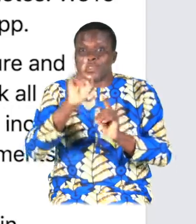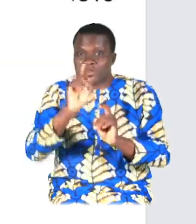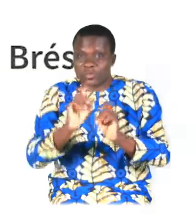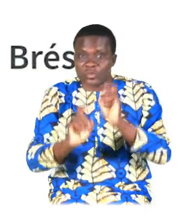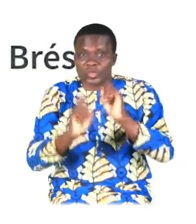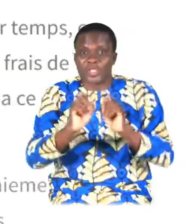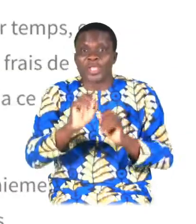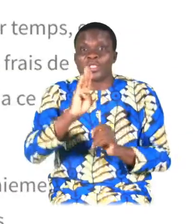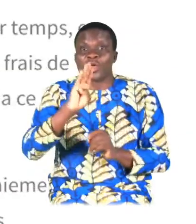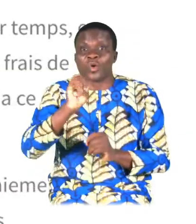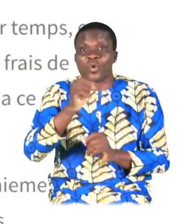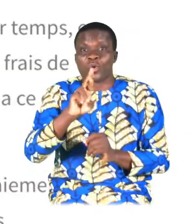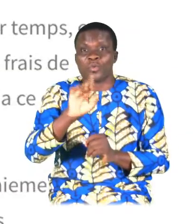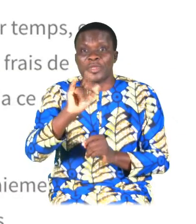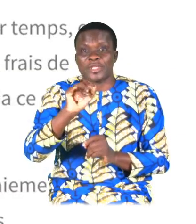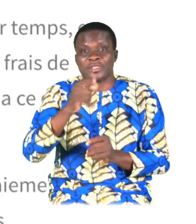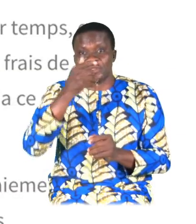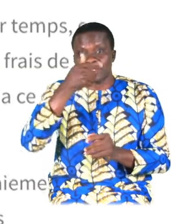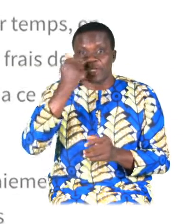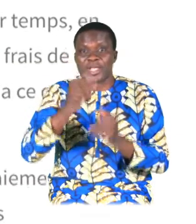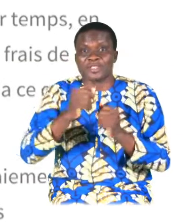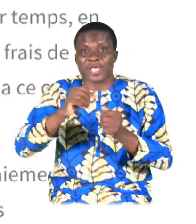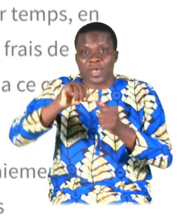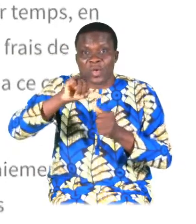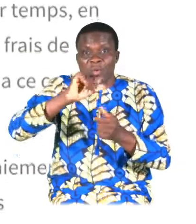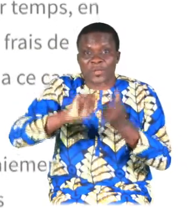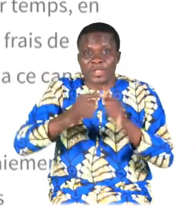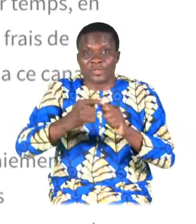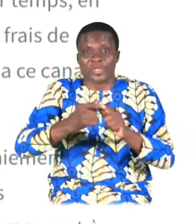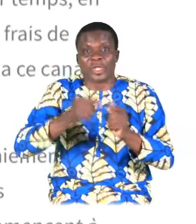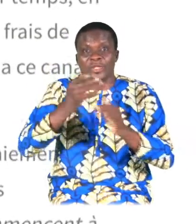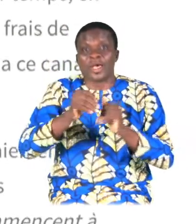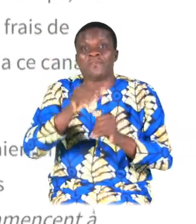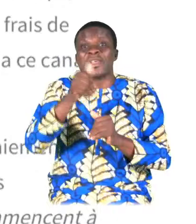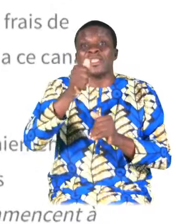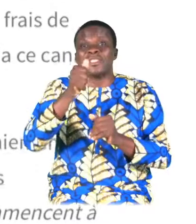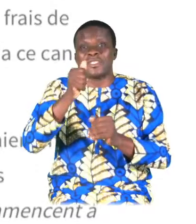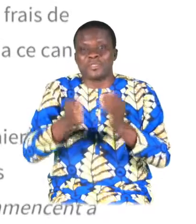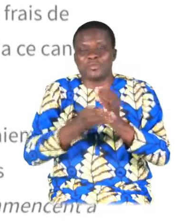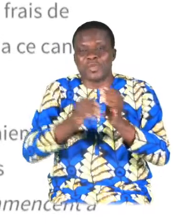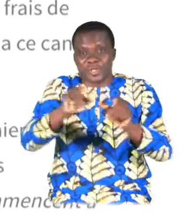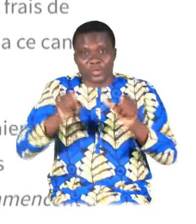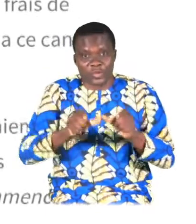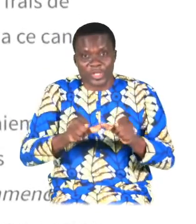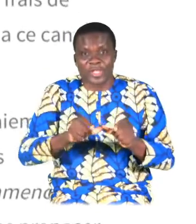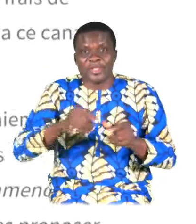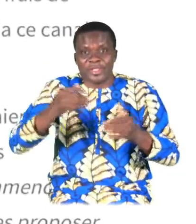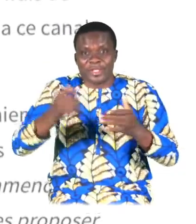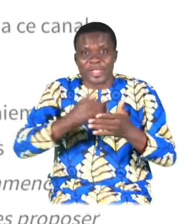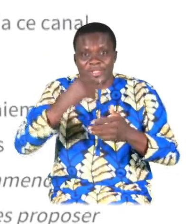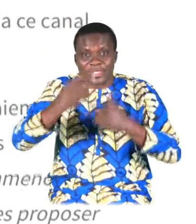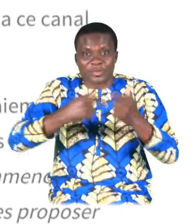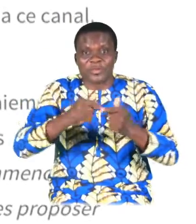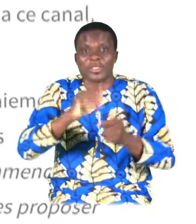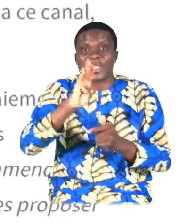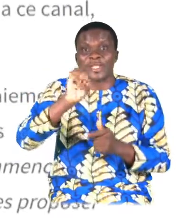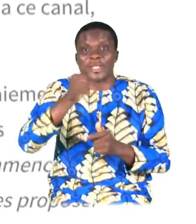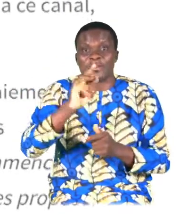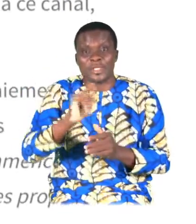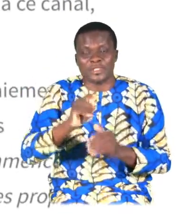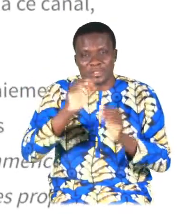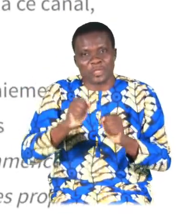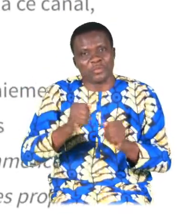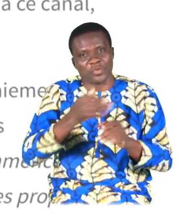au Brésil grâce à un partenariat avec près d'une dizaine de banques locales. Grâce à cette nouveauté, les Brésiliens peuvent